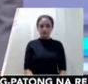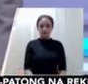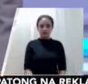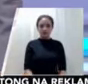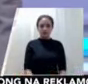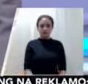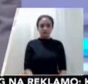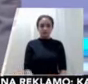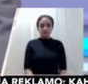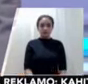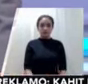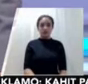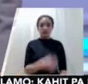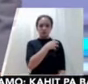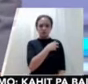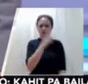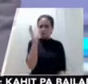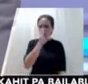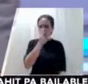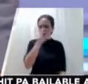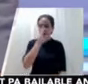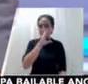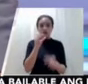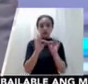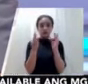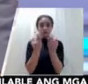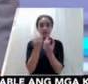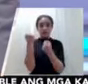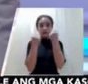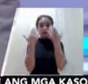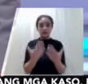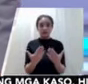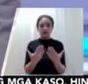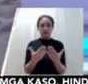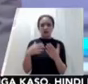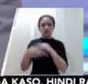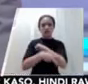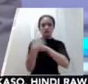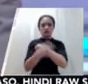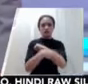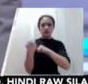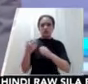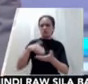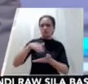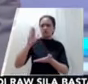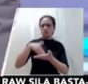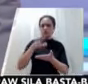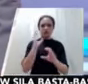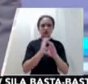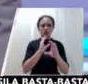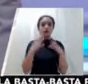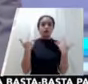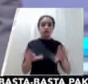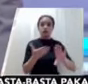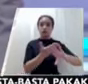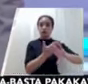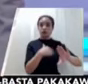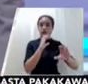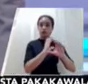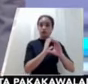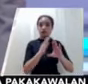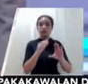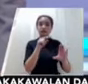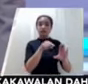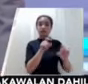Tinutugis na ng mga otoridad ang family driver na tumangay sa mamahaling sasakyan ng kanyang mga amo. Nabawi na ang sasakyang ibinenta umano